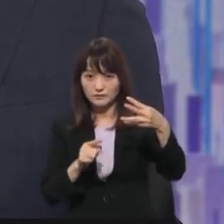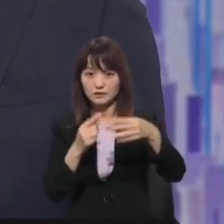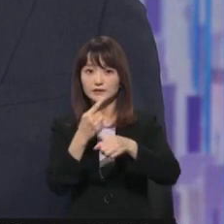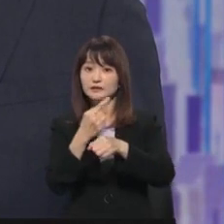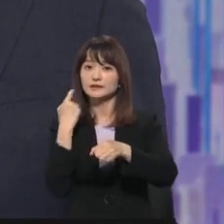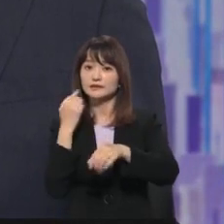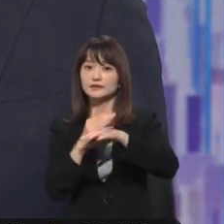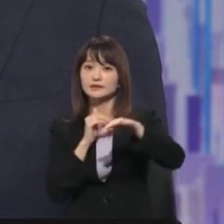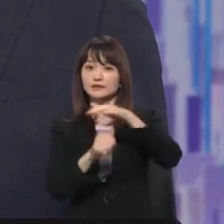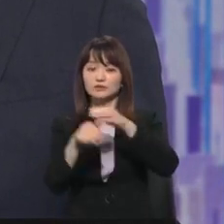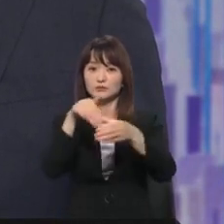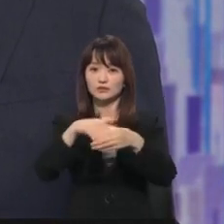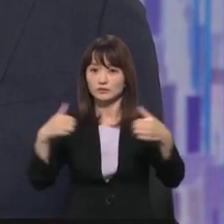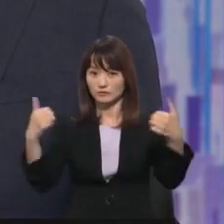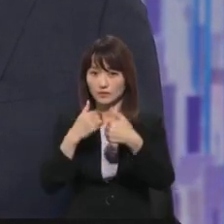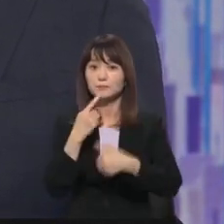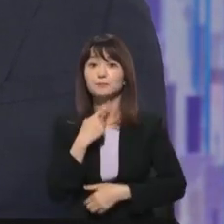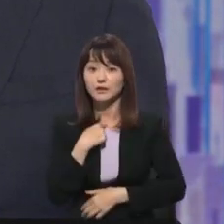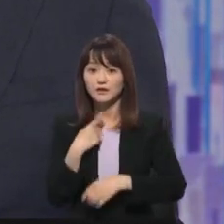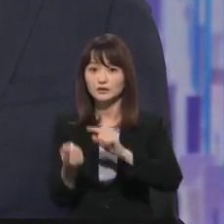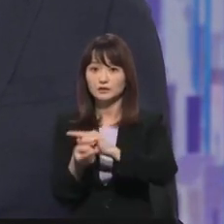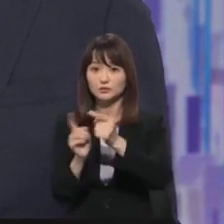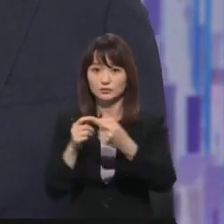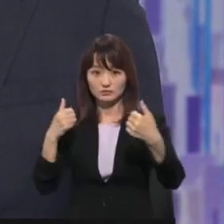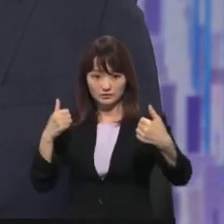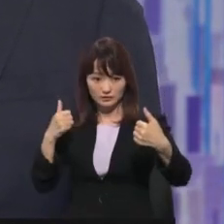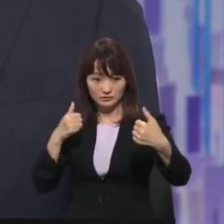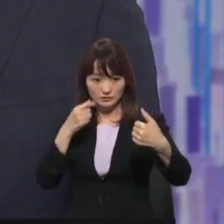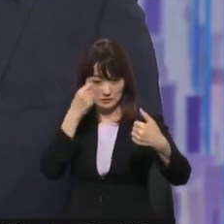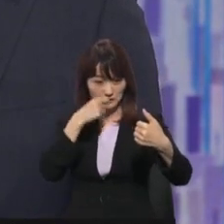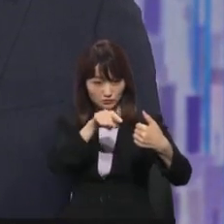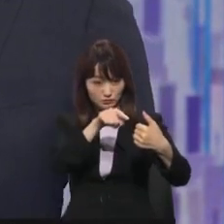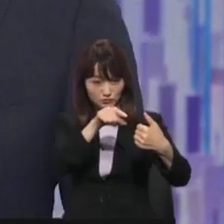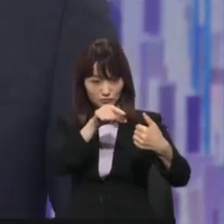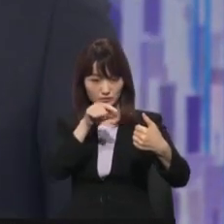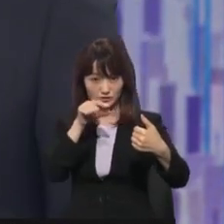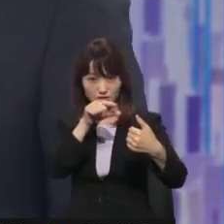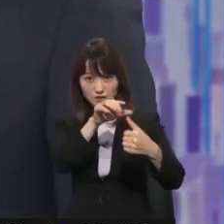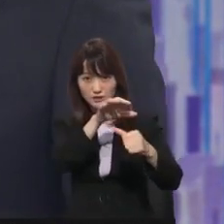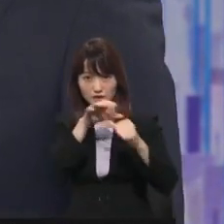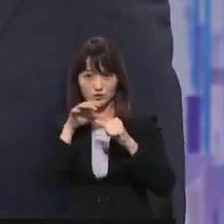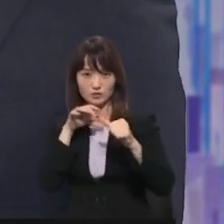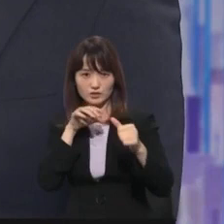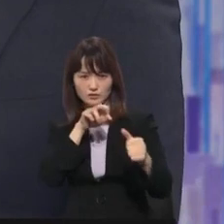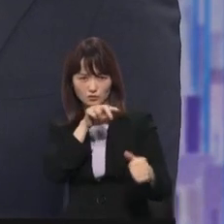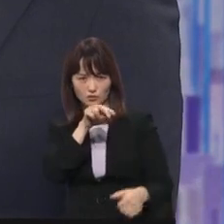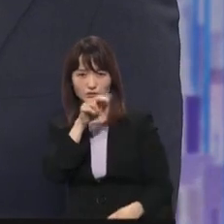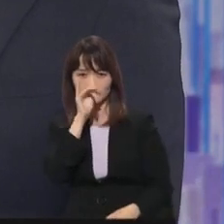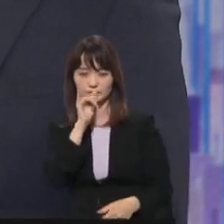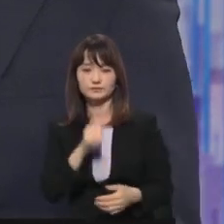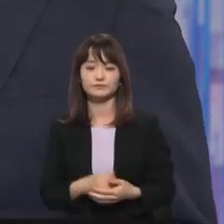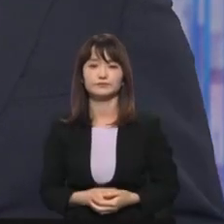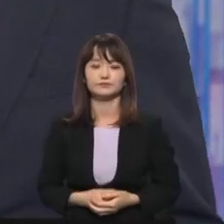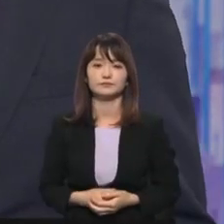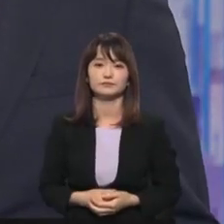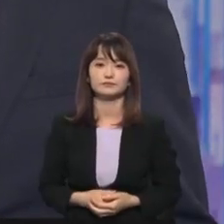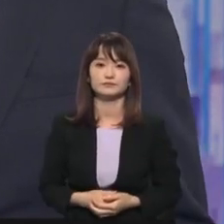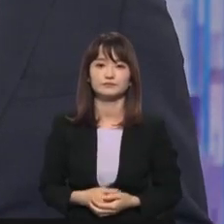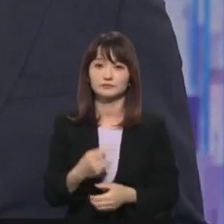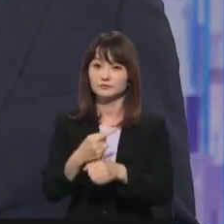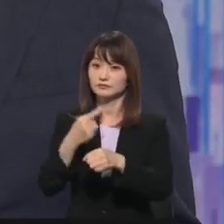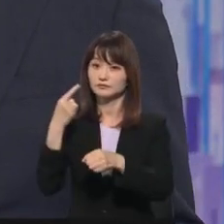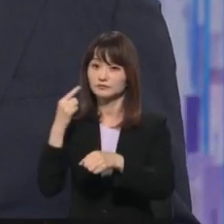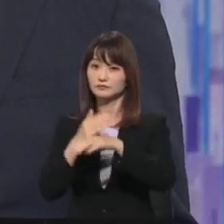있습니다 그러니까 서로 상대방 눈물을 지금 공격 소재로 쓰고 있는 것이다 이렇게 벌써 갈 거야 구요 실제로 말씀하신것처럼